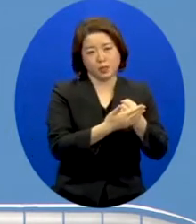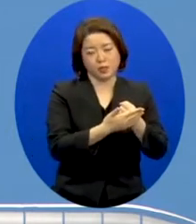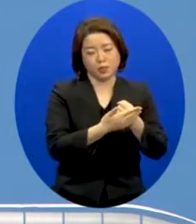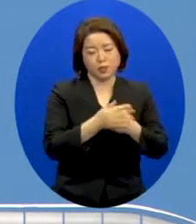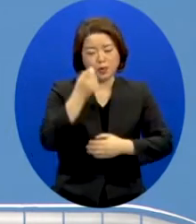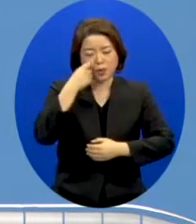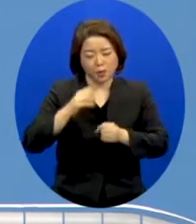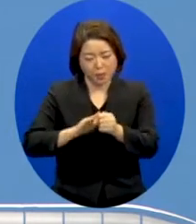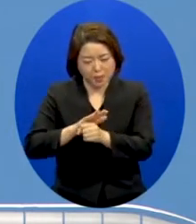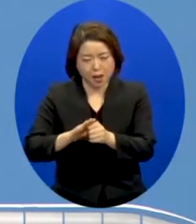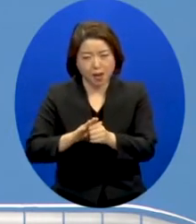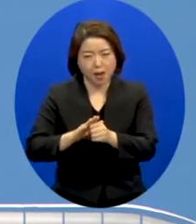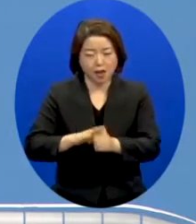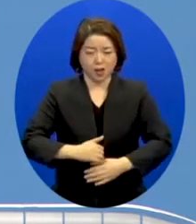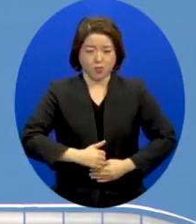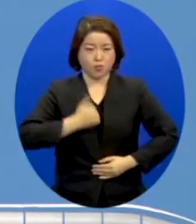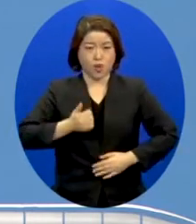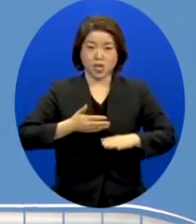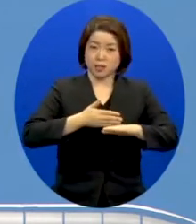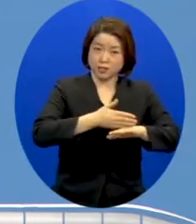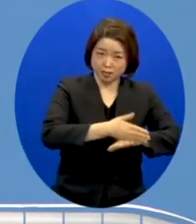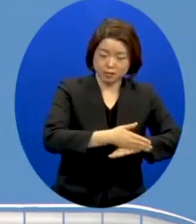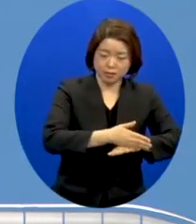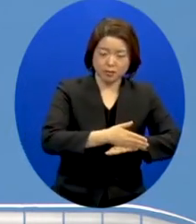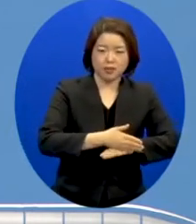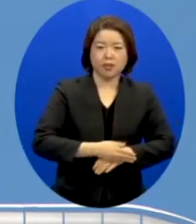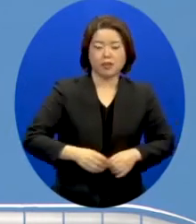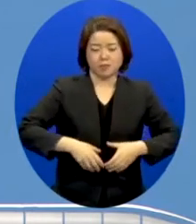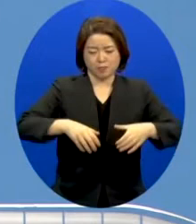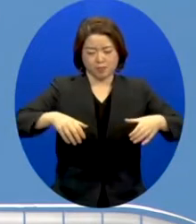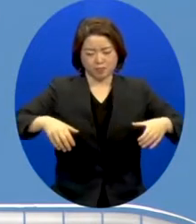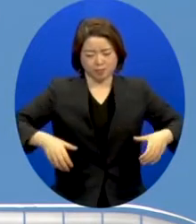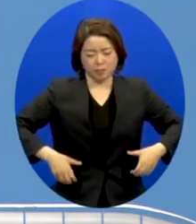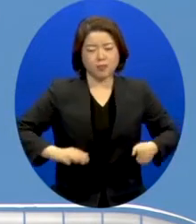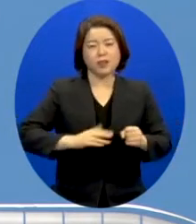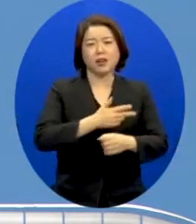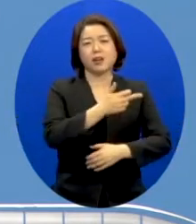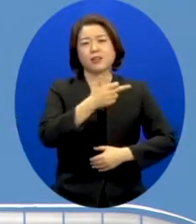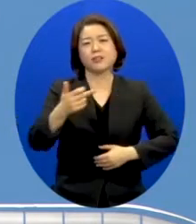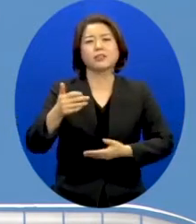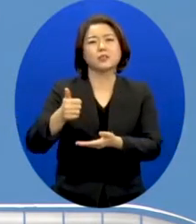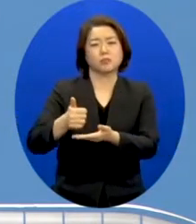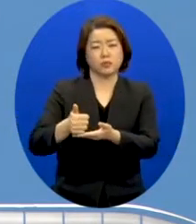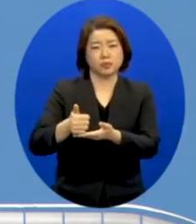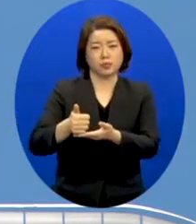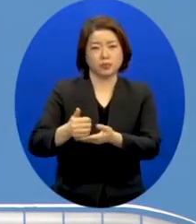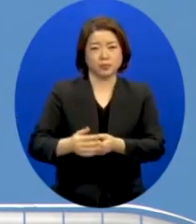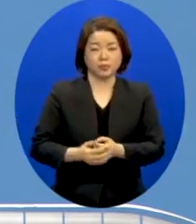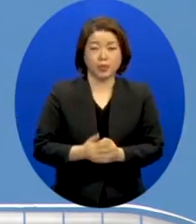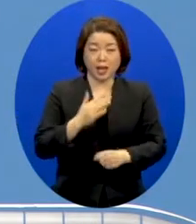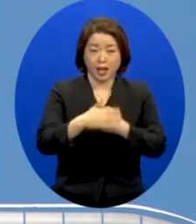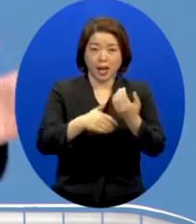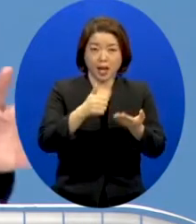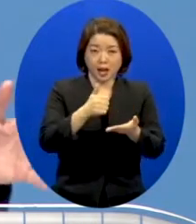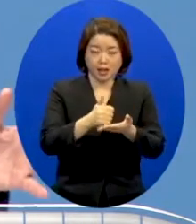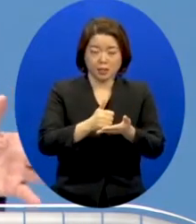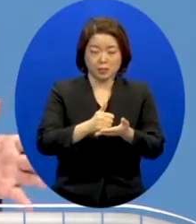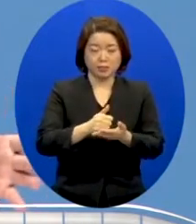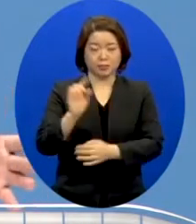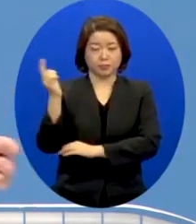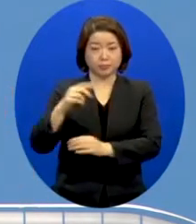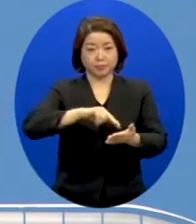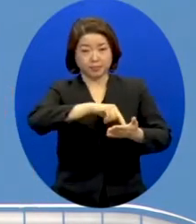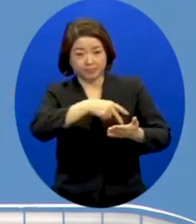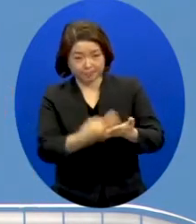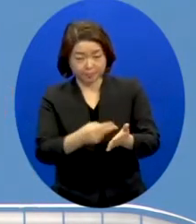노하기를 더디 하시고 인자하심이 크신 분 이셨다 는 겁니다 하나님은 다윗이 넘어졌을 때